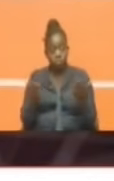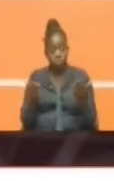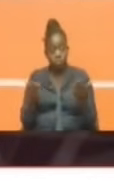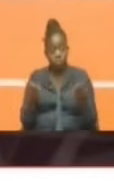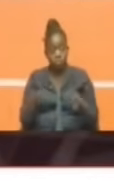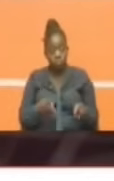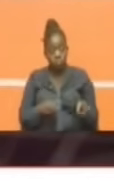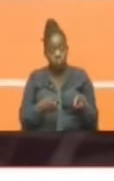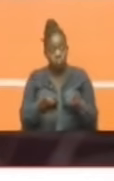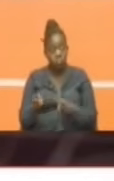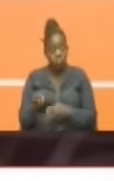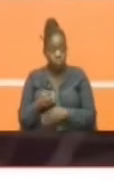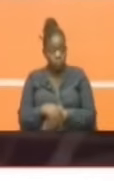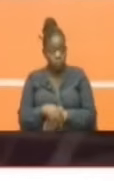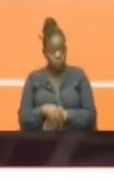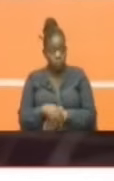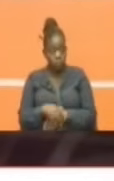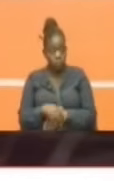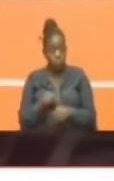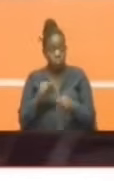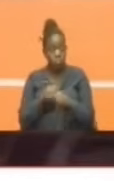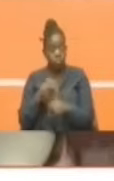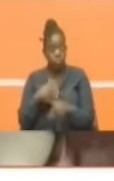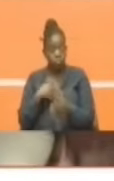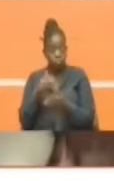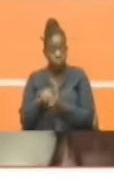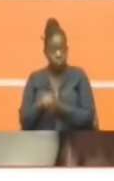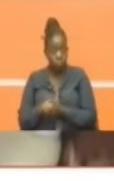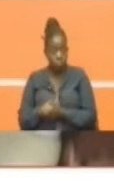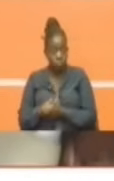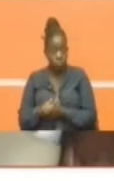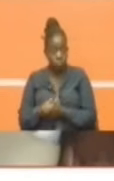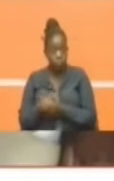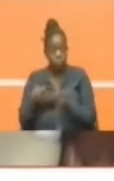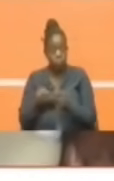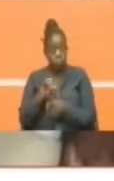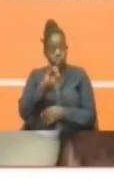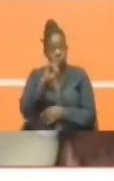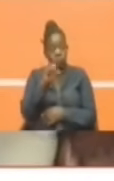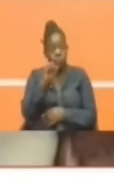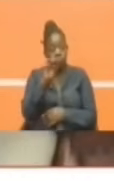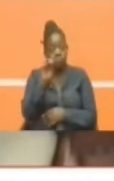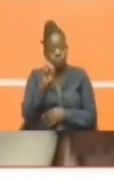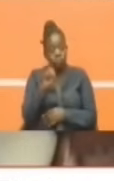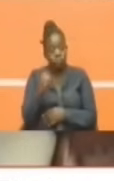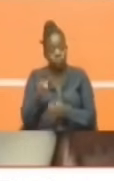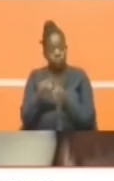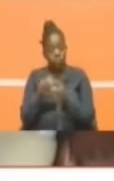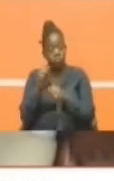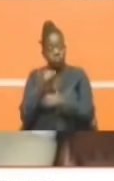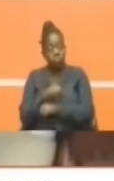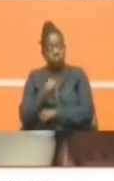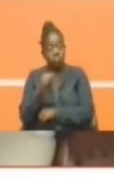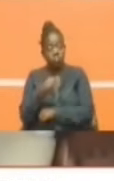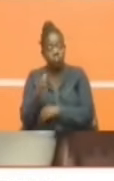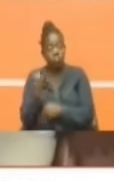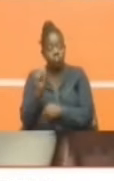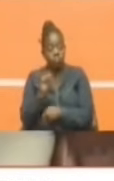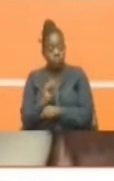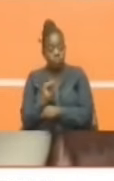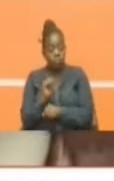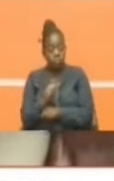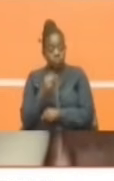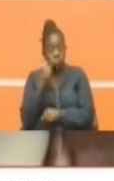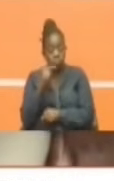property to support my husband. Begombe James Francis Sebagala akulire somero sibitha jakulira